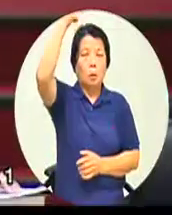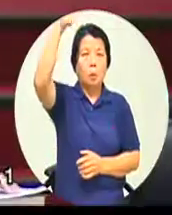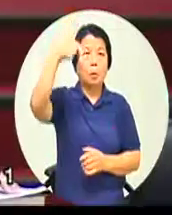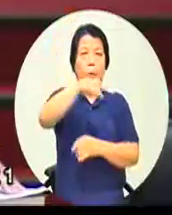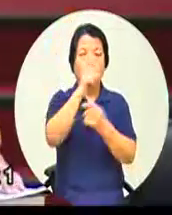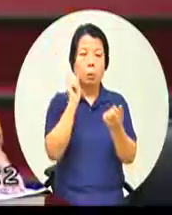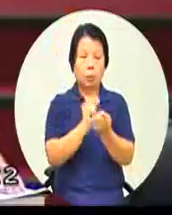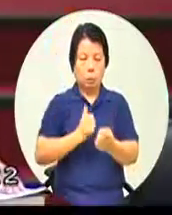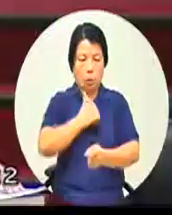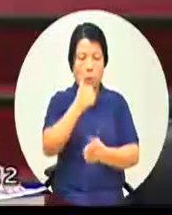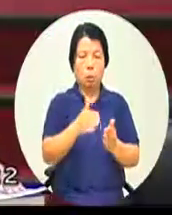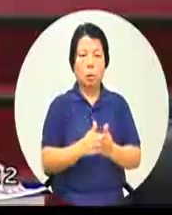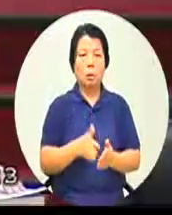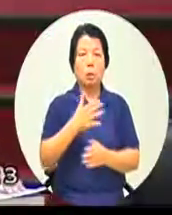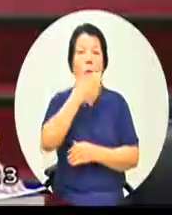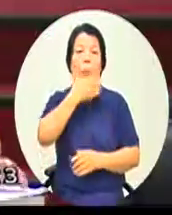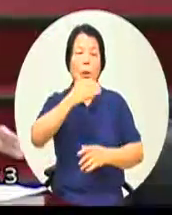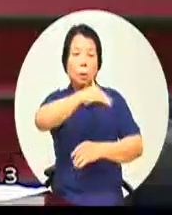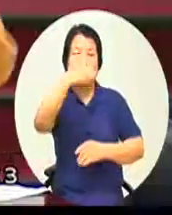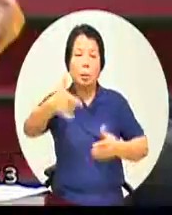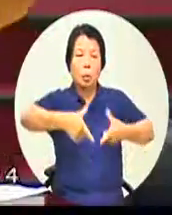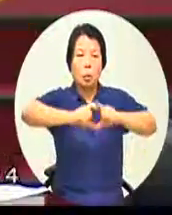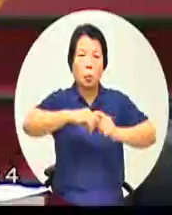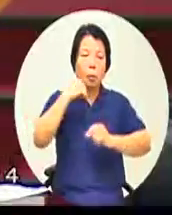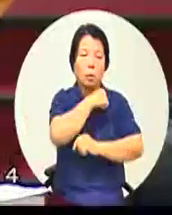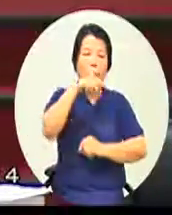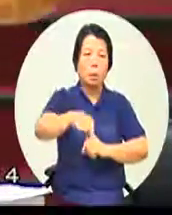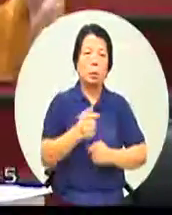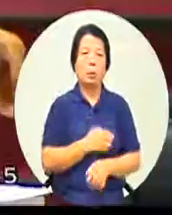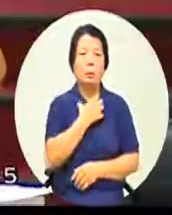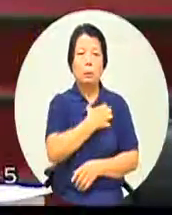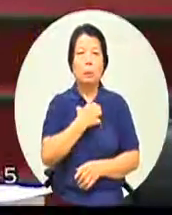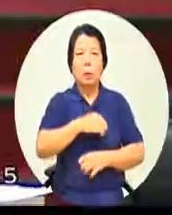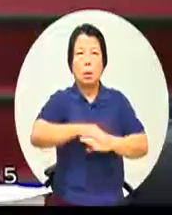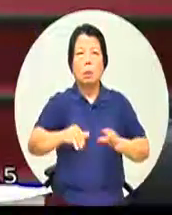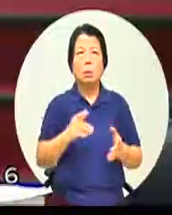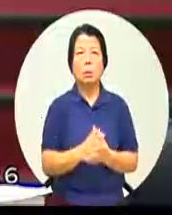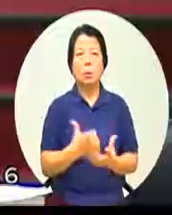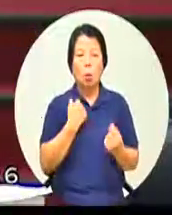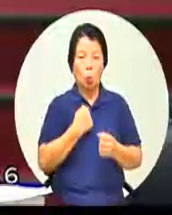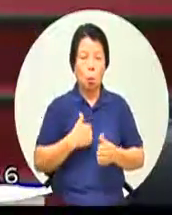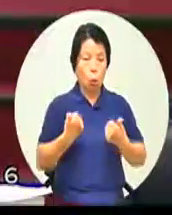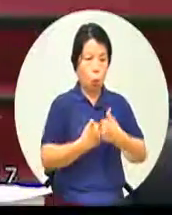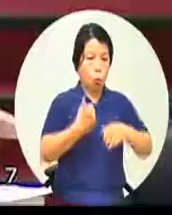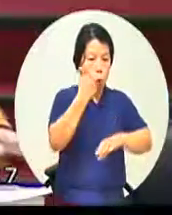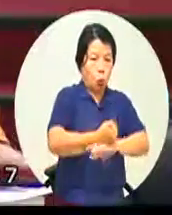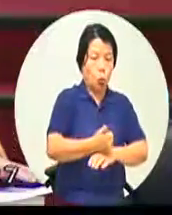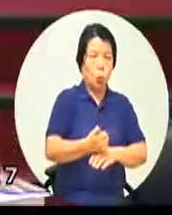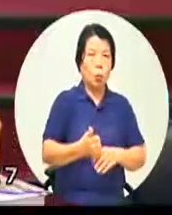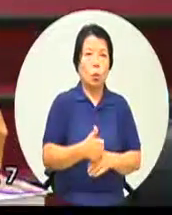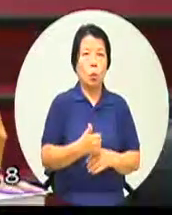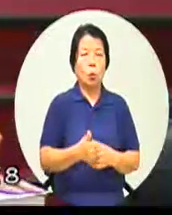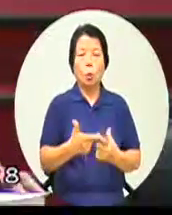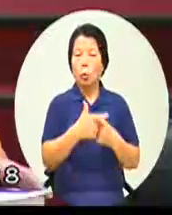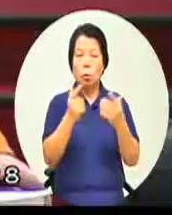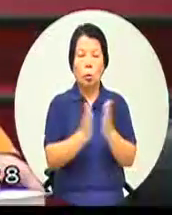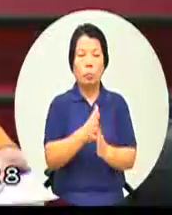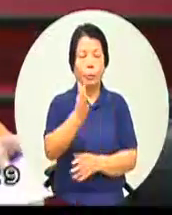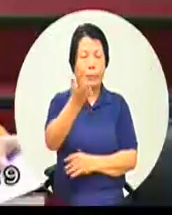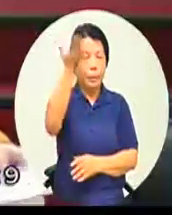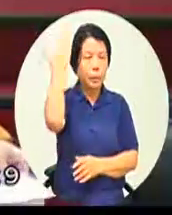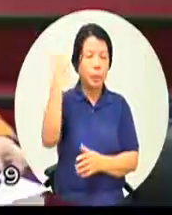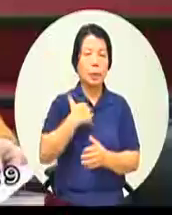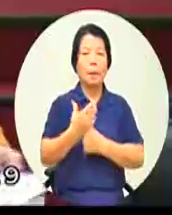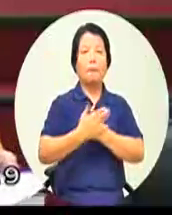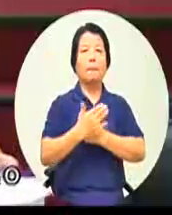在。长线过台湾，新国结归完，今仔日你会当担遐坐，我会当做议员，即拢鲜明感第一面呢。